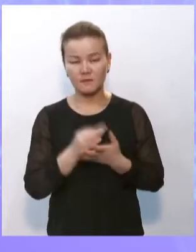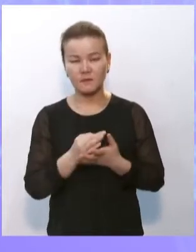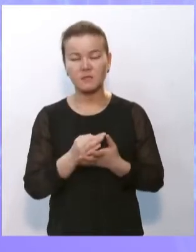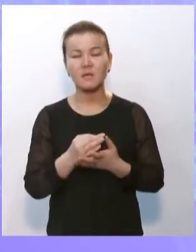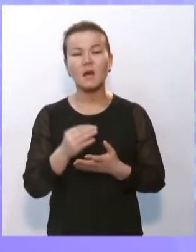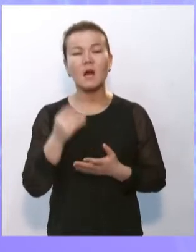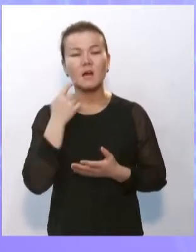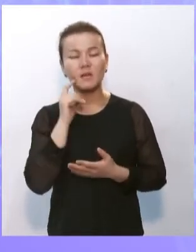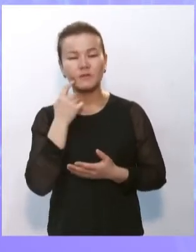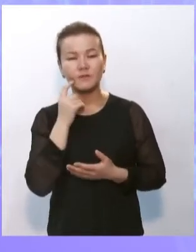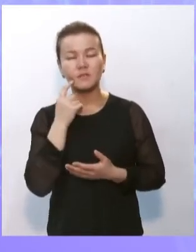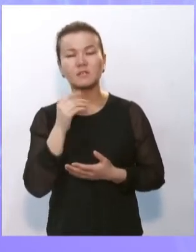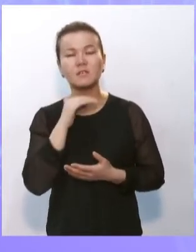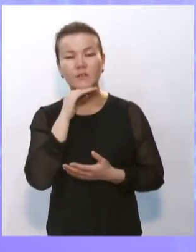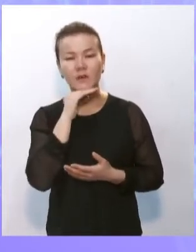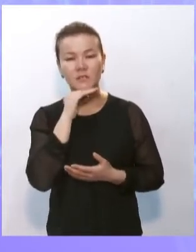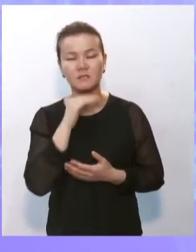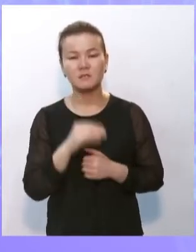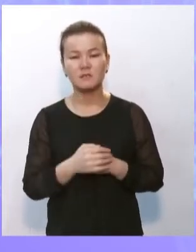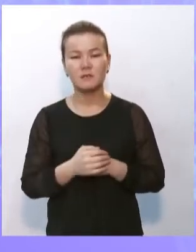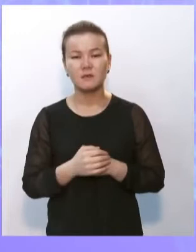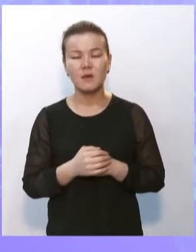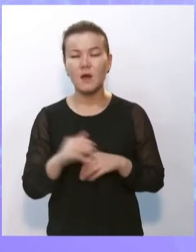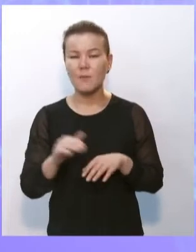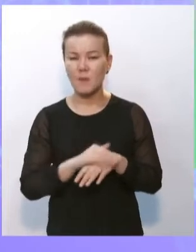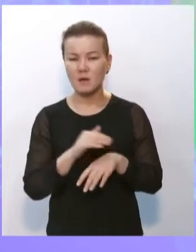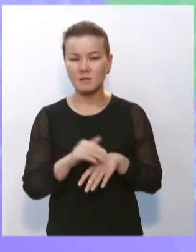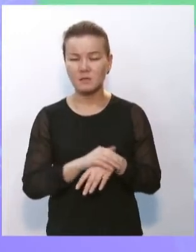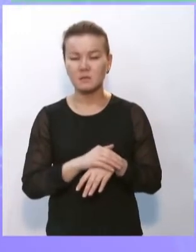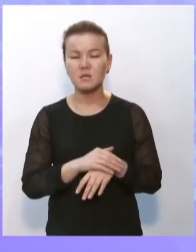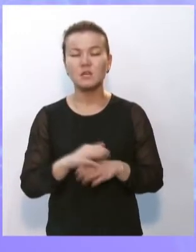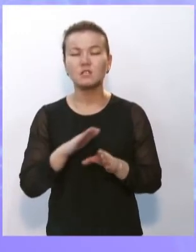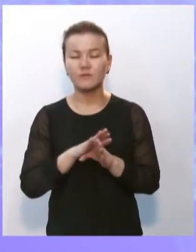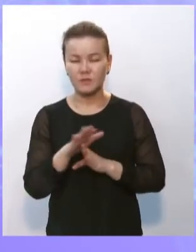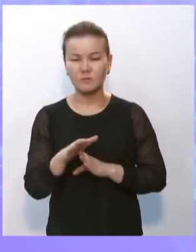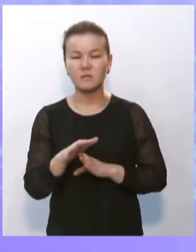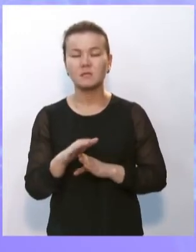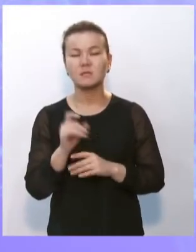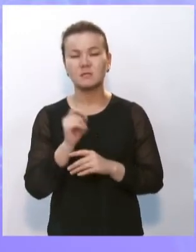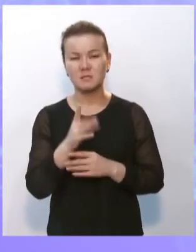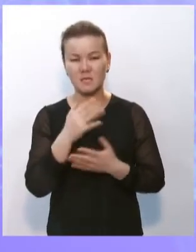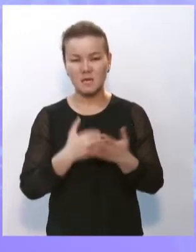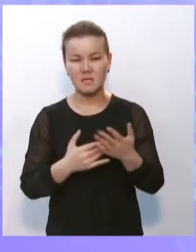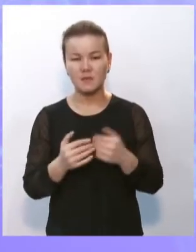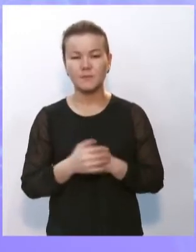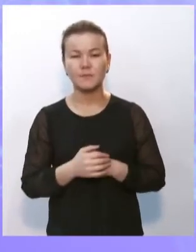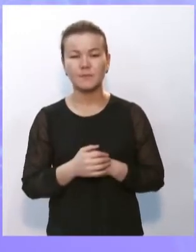конфет хватит молодцы справились с задачи